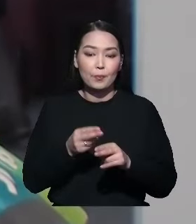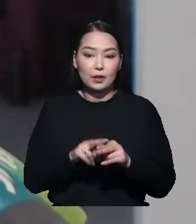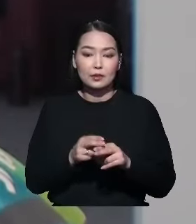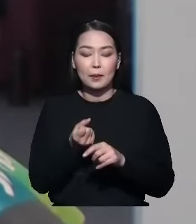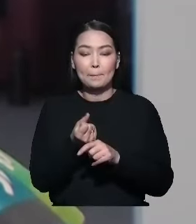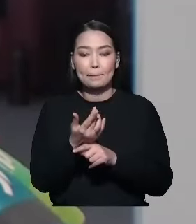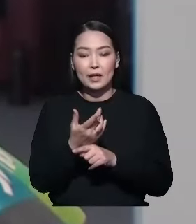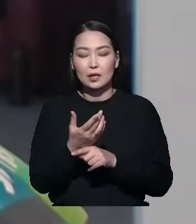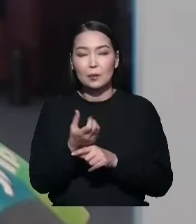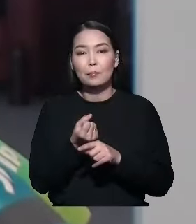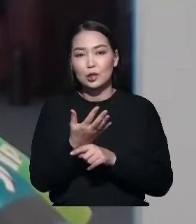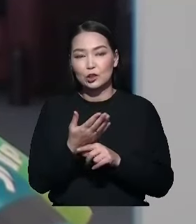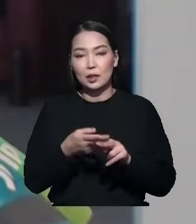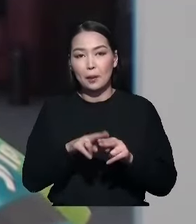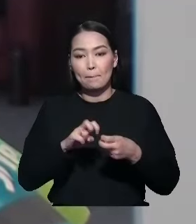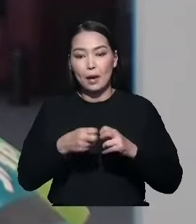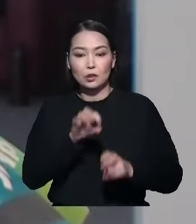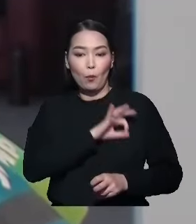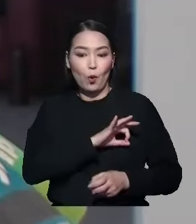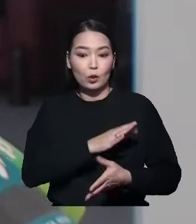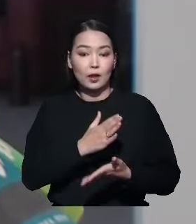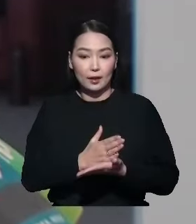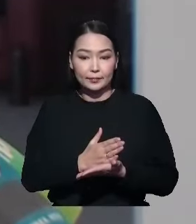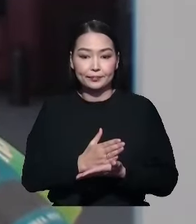мәрте қолданылады. Сонымен қатар